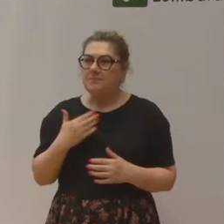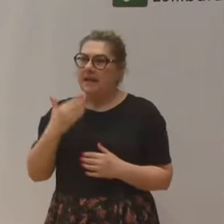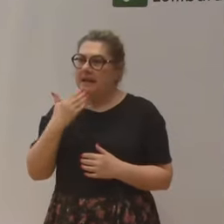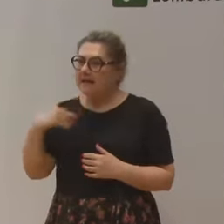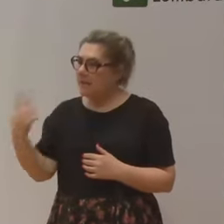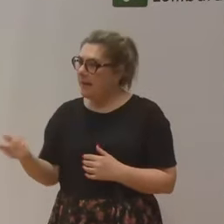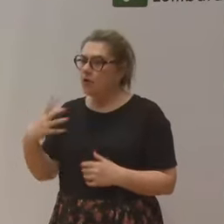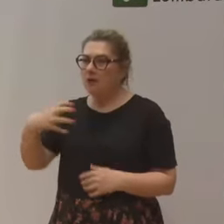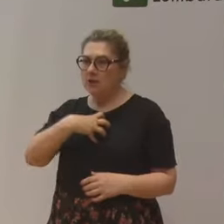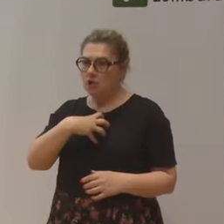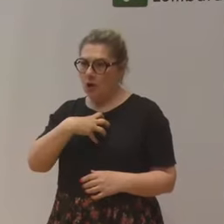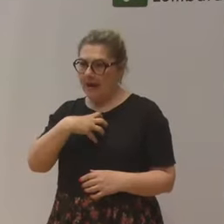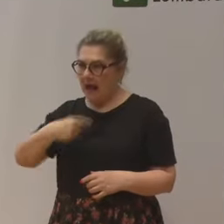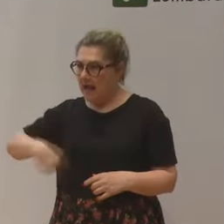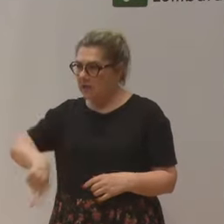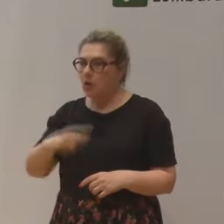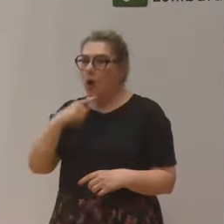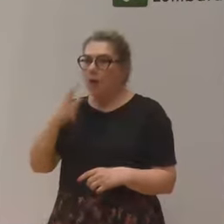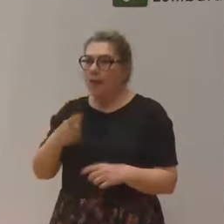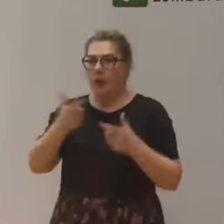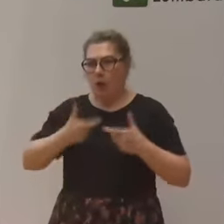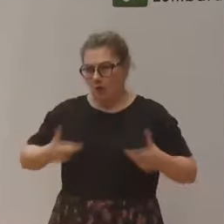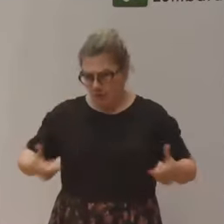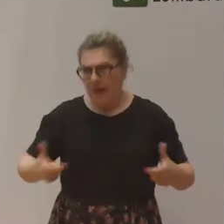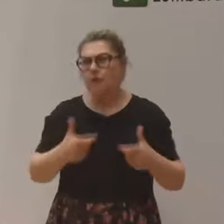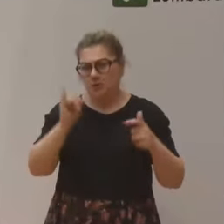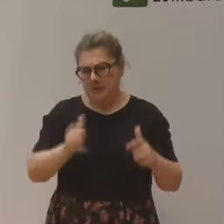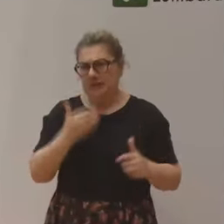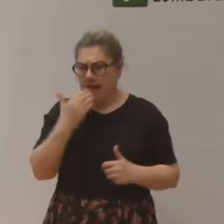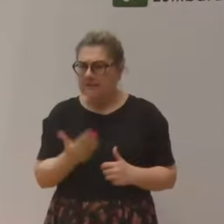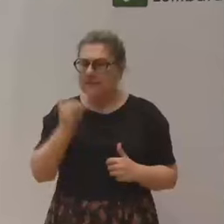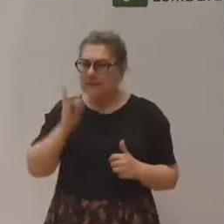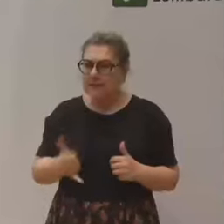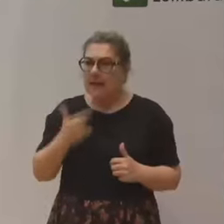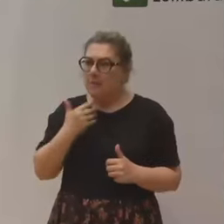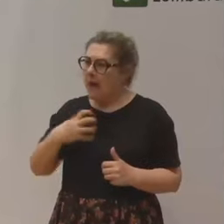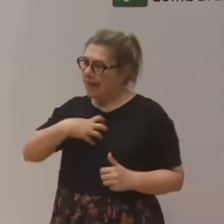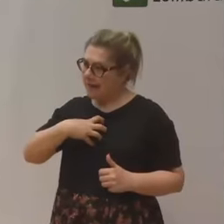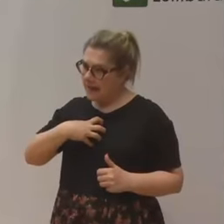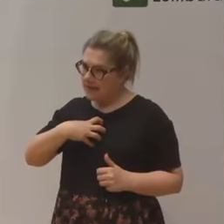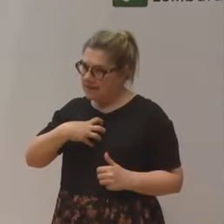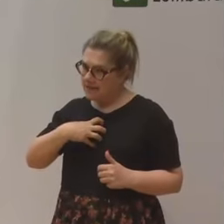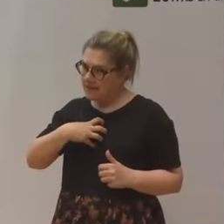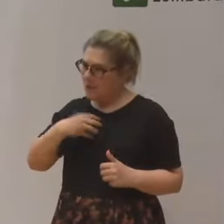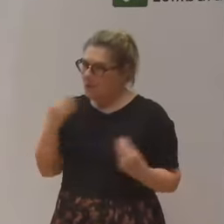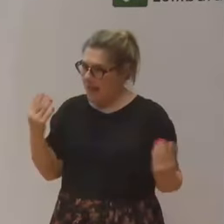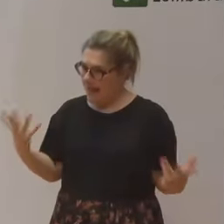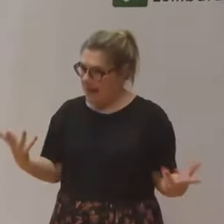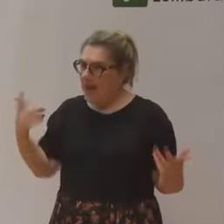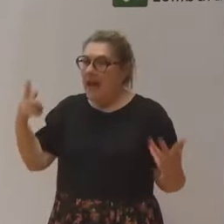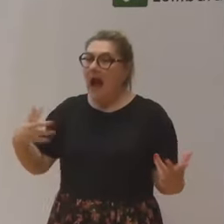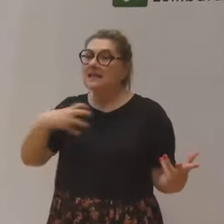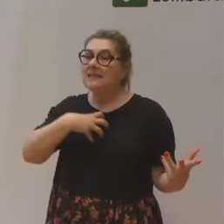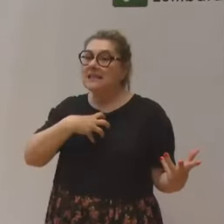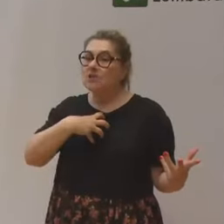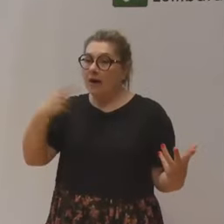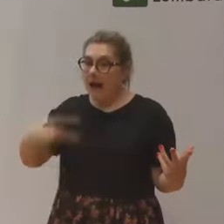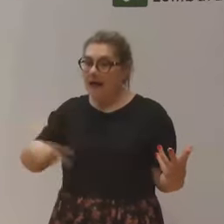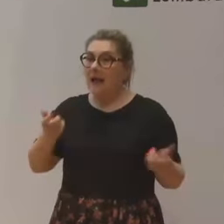Ringraziamento all'assessorato, ma direi non tanto per questo convegno, anche per questo convegno. Ma mi viene da dire perché questo assessorato e